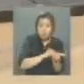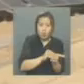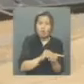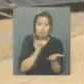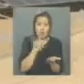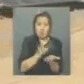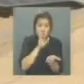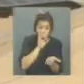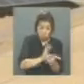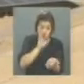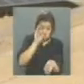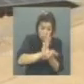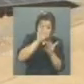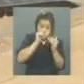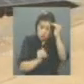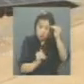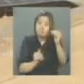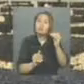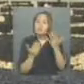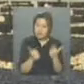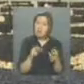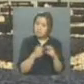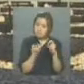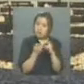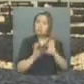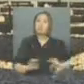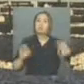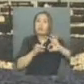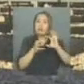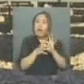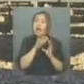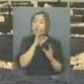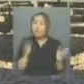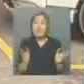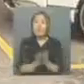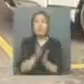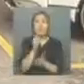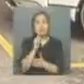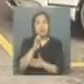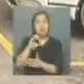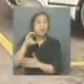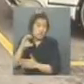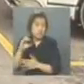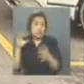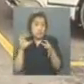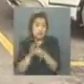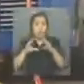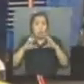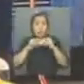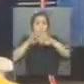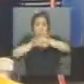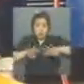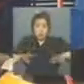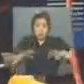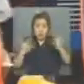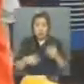งใจให้มีการผลิตมากขึ้นจะเป็นอุปสรรคสำหรับการรวมตัวเข้าเป็น AEC หรือประชาคมเศรษฐกิจอาเซียนและราคาที่ซื้อขายระห